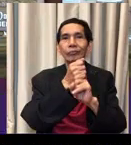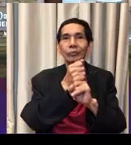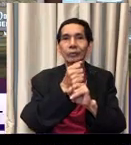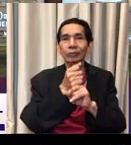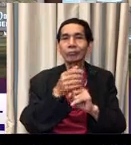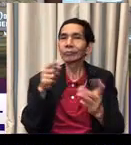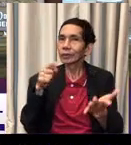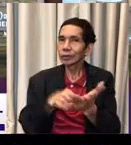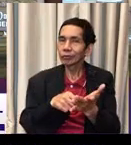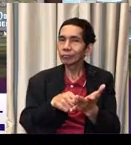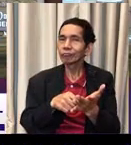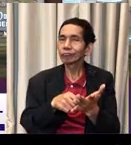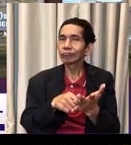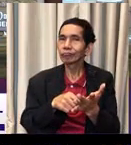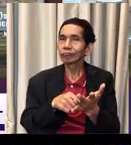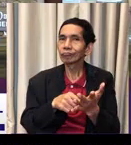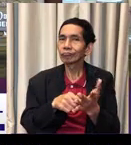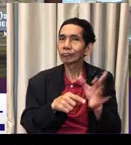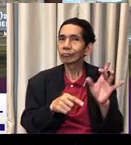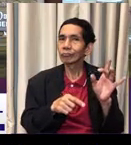Eto na.